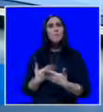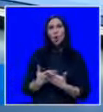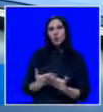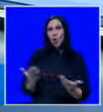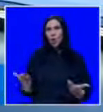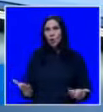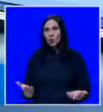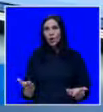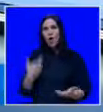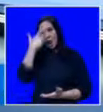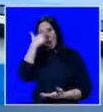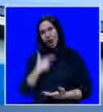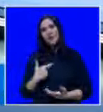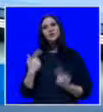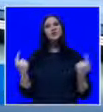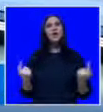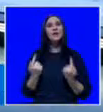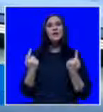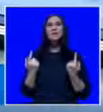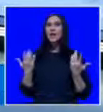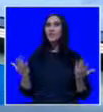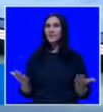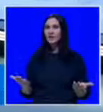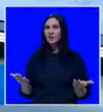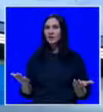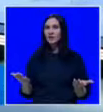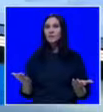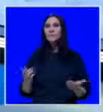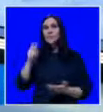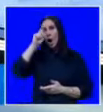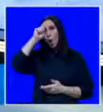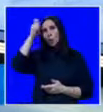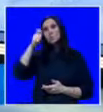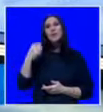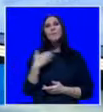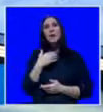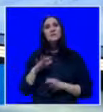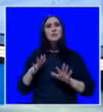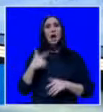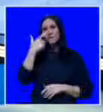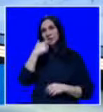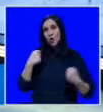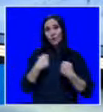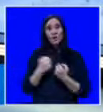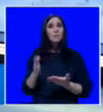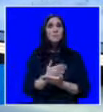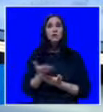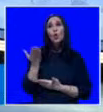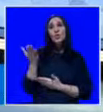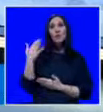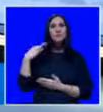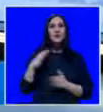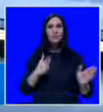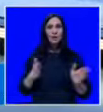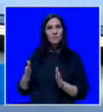е лична инициатива на господин Пеевски и някакъв личен конфликт между него и президента.